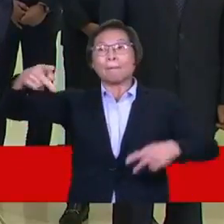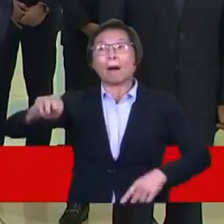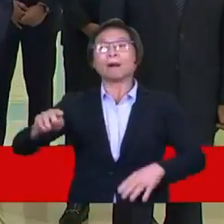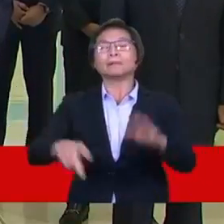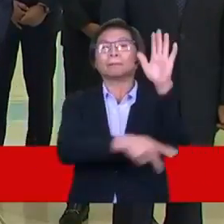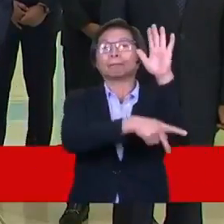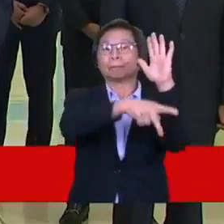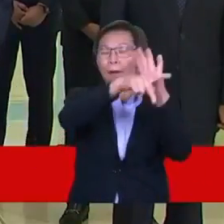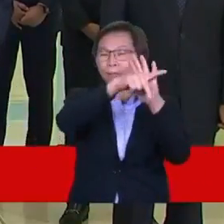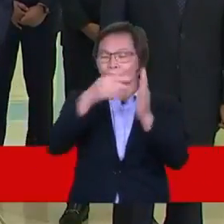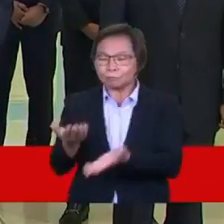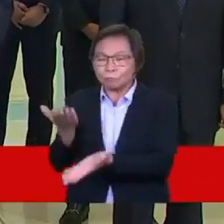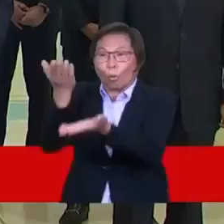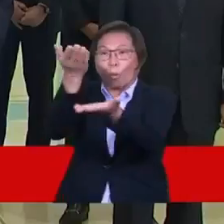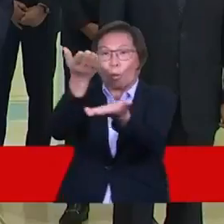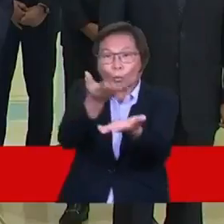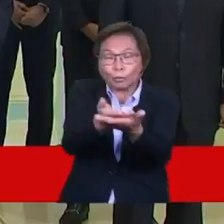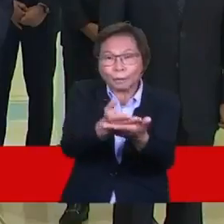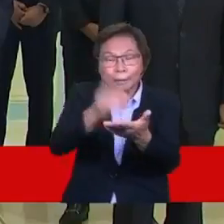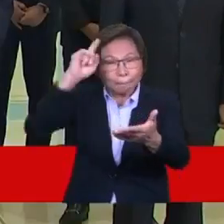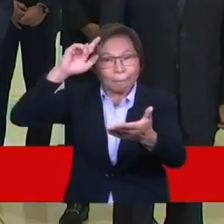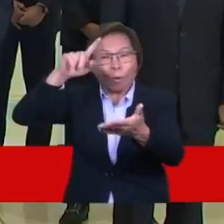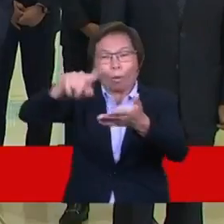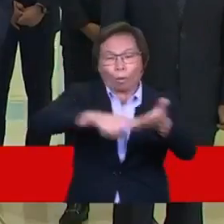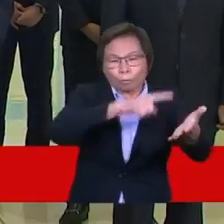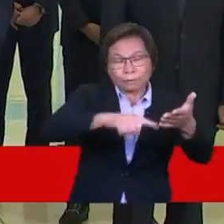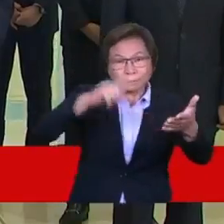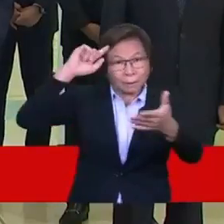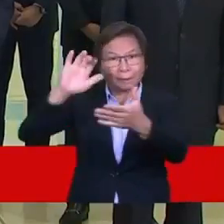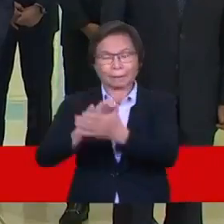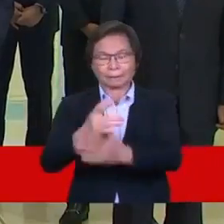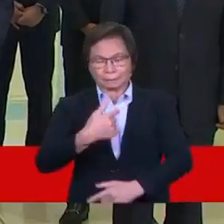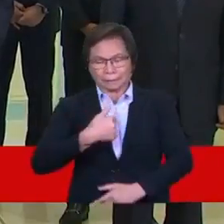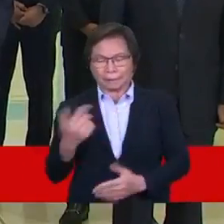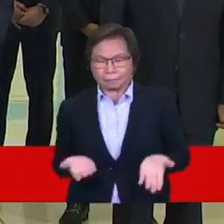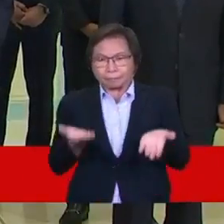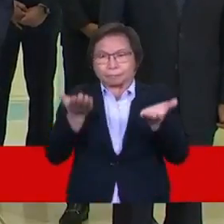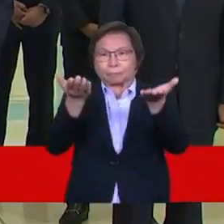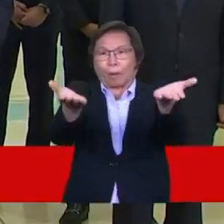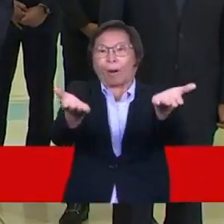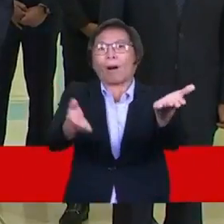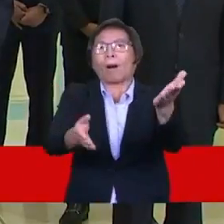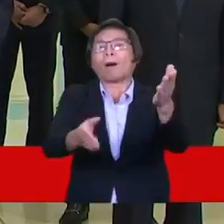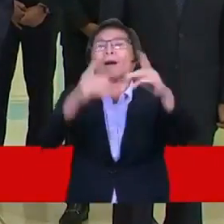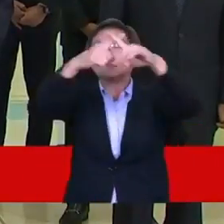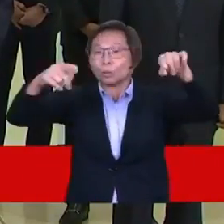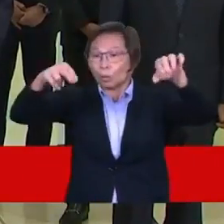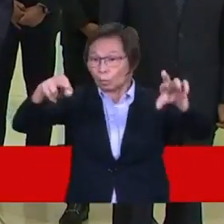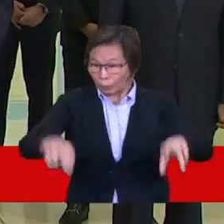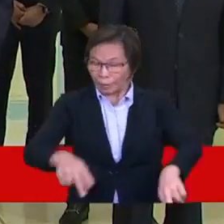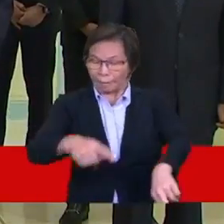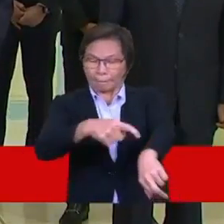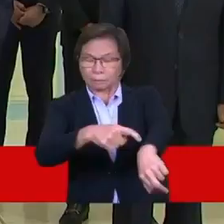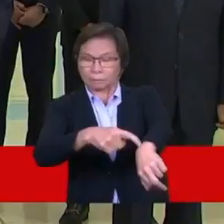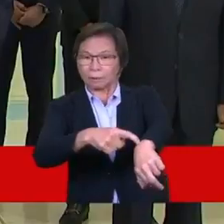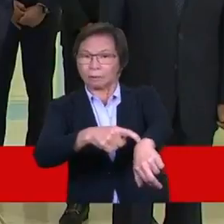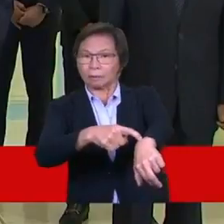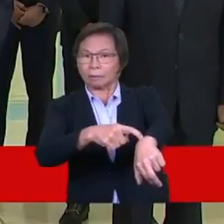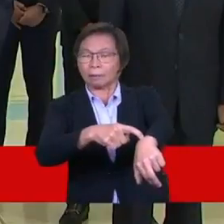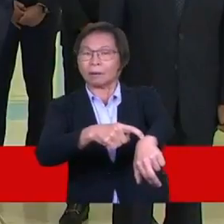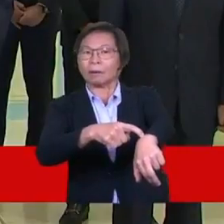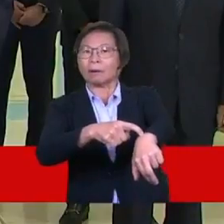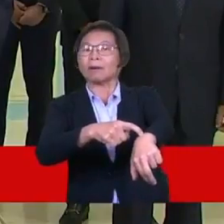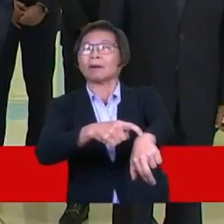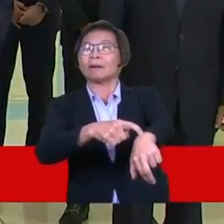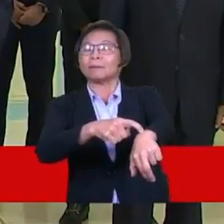Hai suatu ushulun dipercaya pada saya akan dibentangkan didakwa rakyat ketika dewan rakyat